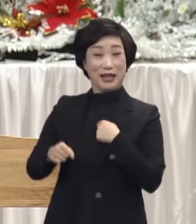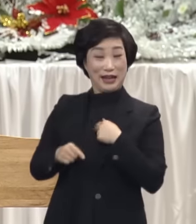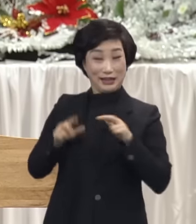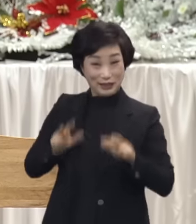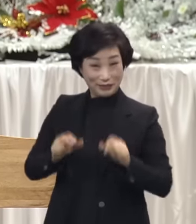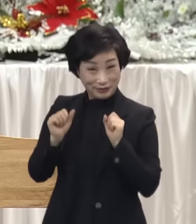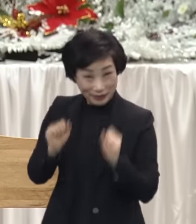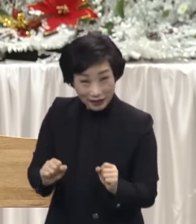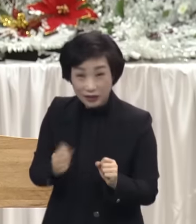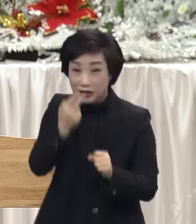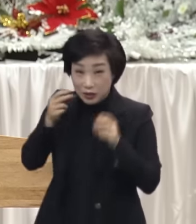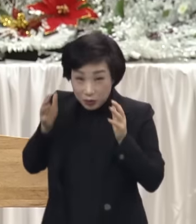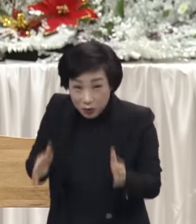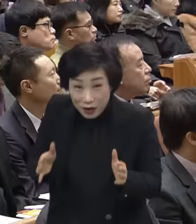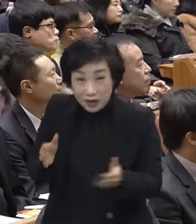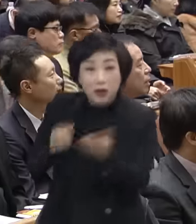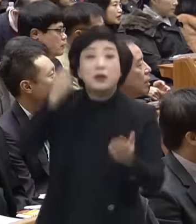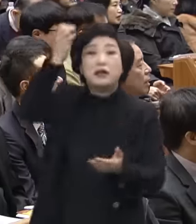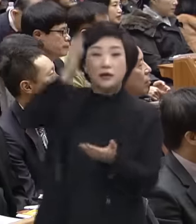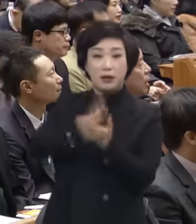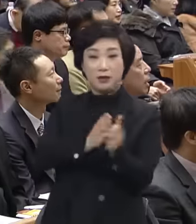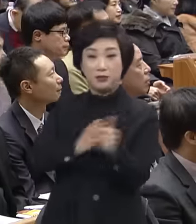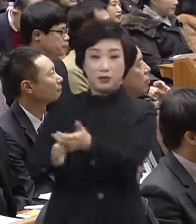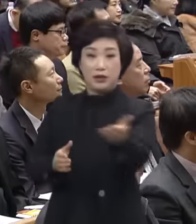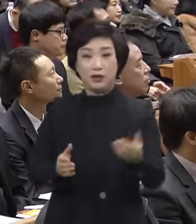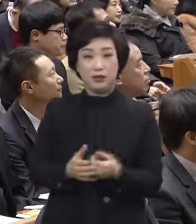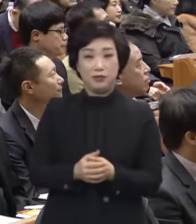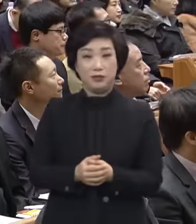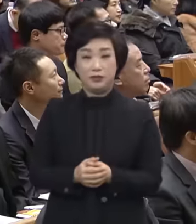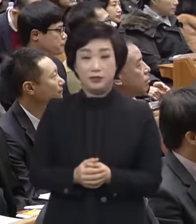있다는 사실을 잊지 말아야 된다.